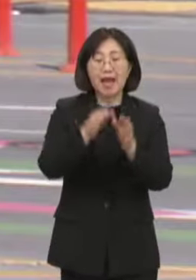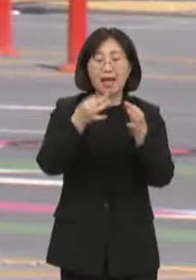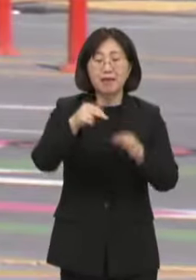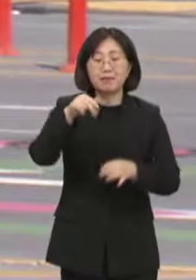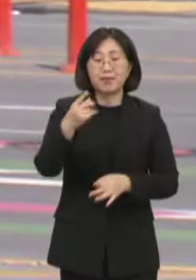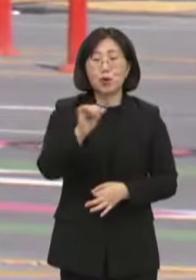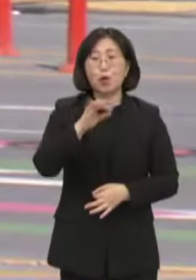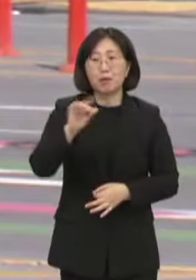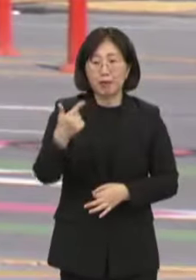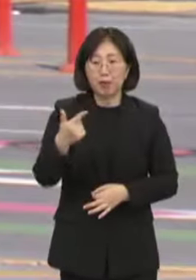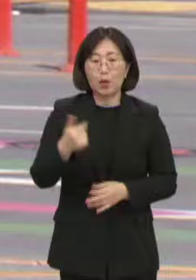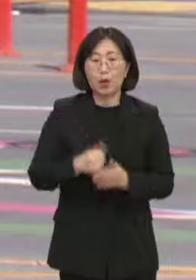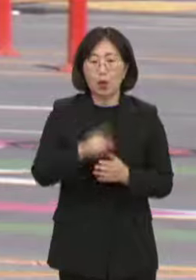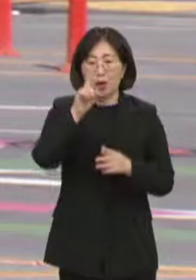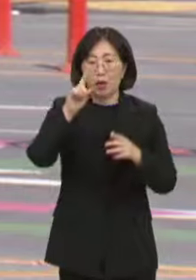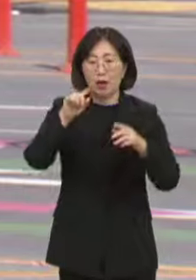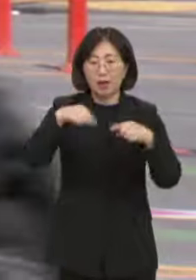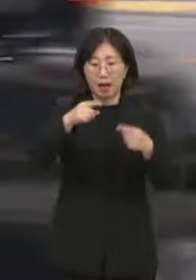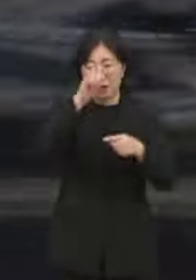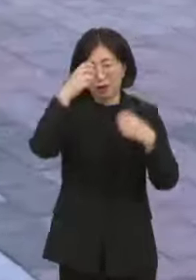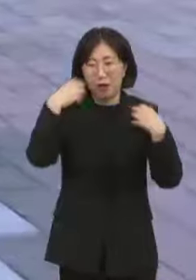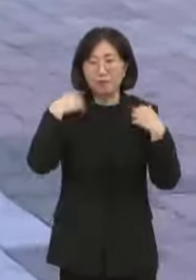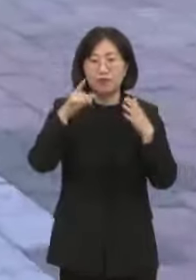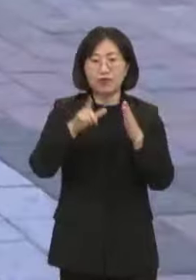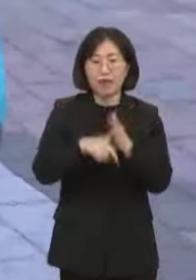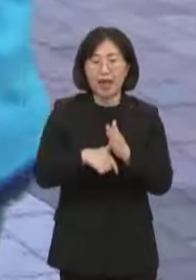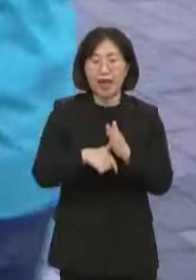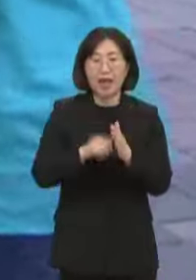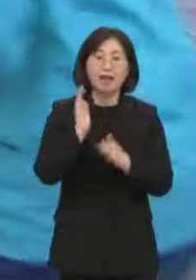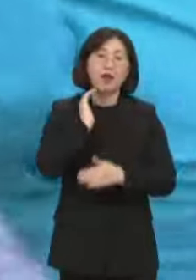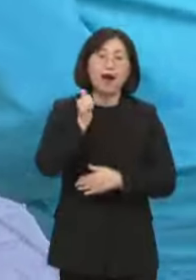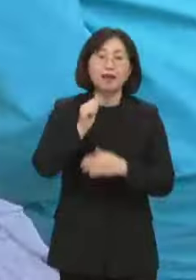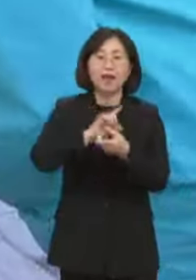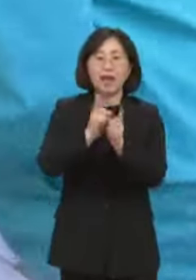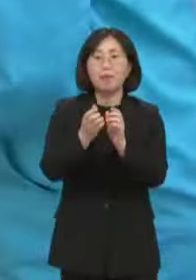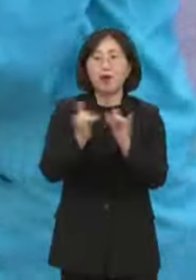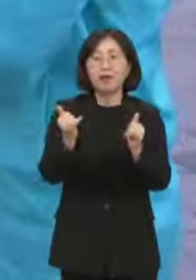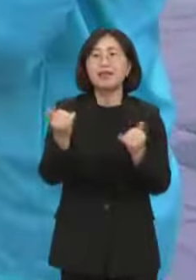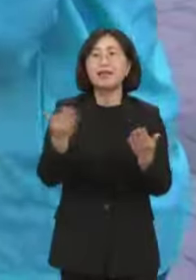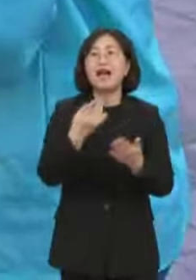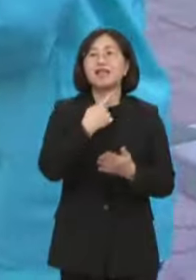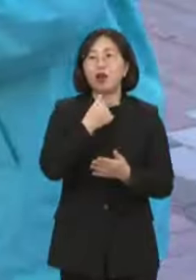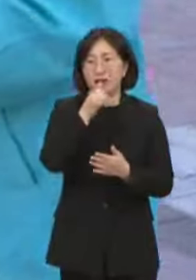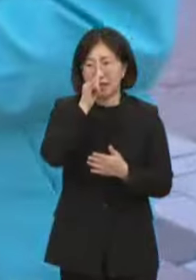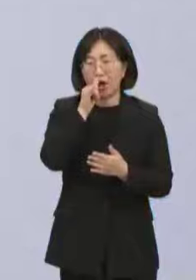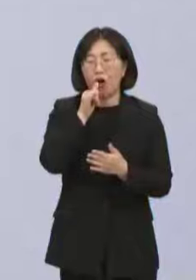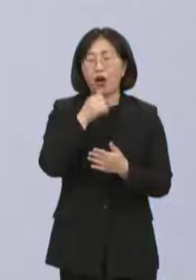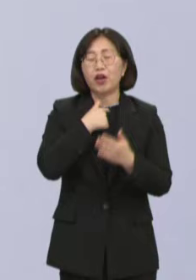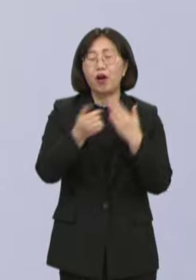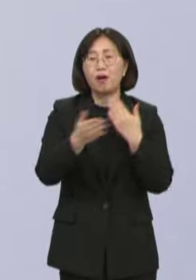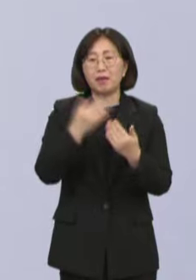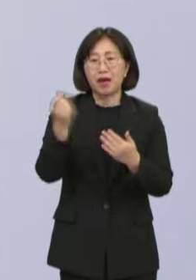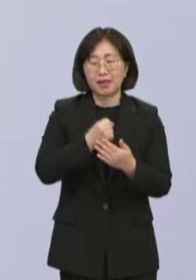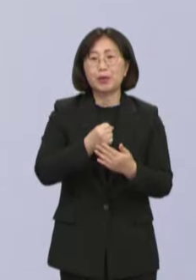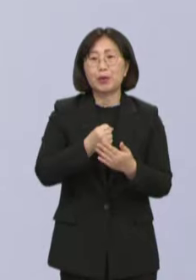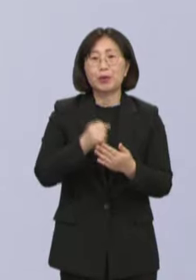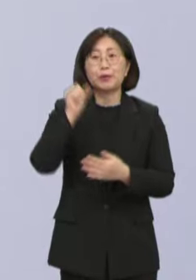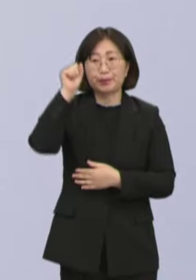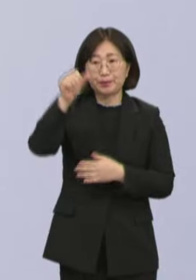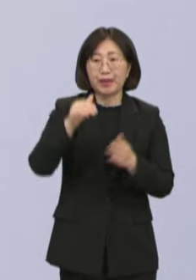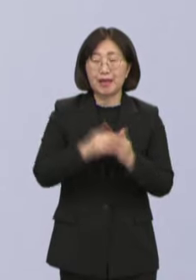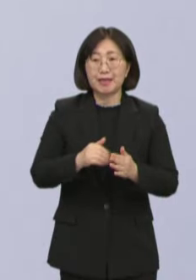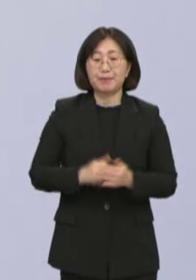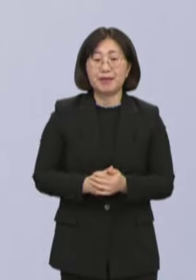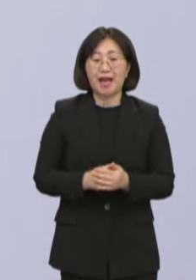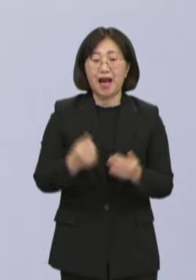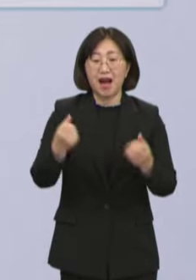공동대표도 참여정부 시절 청와대 대변인 경력을 바탕으로 세종갑에 도전장을 내밀었습니다. 행정수도 완성을 위해